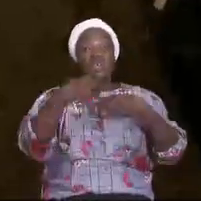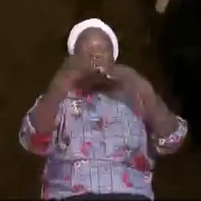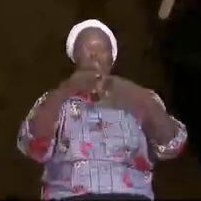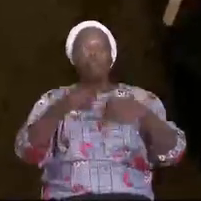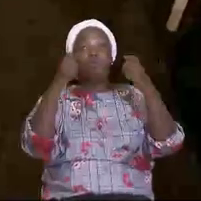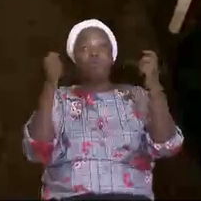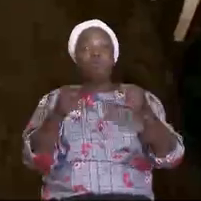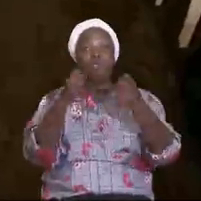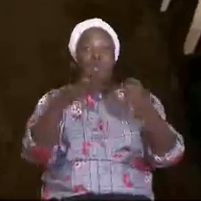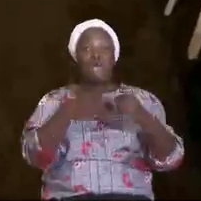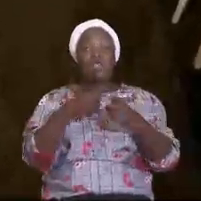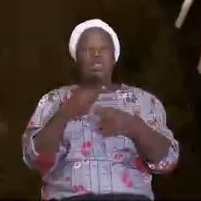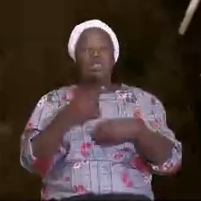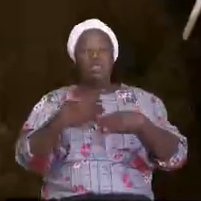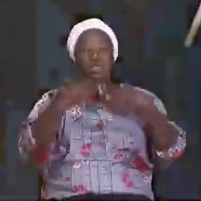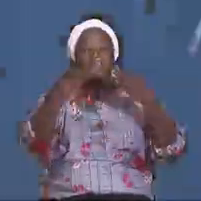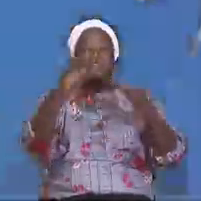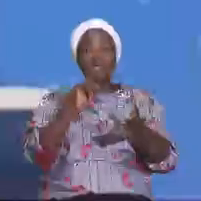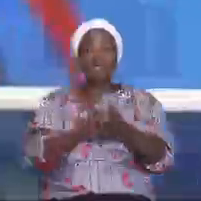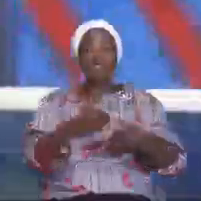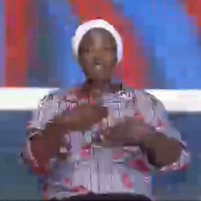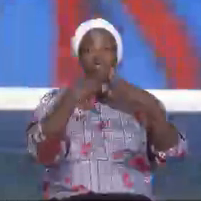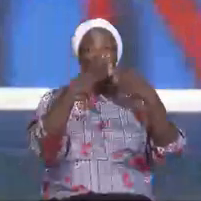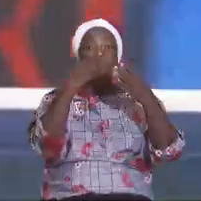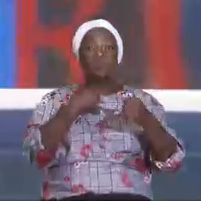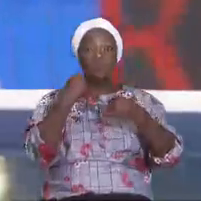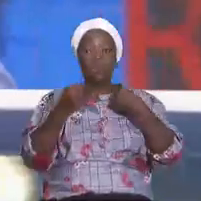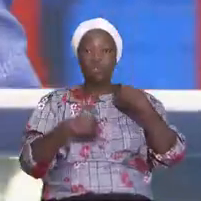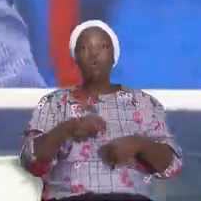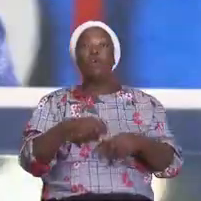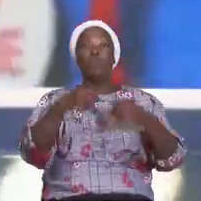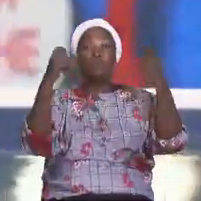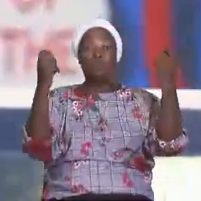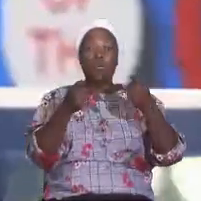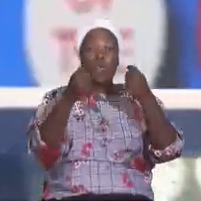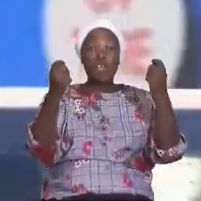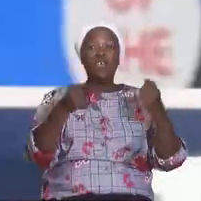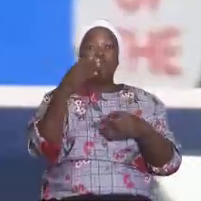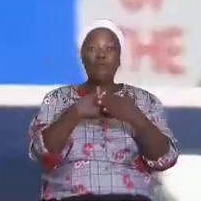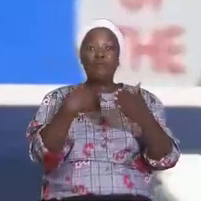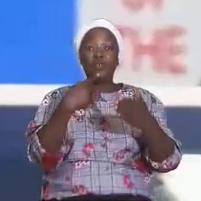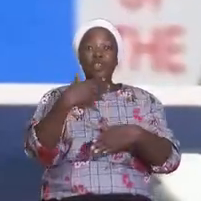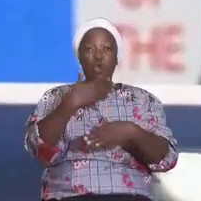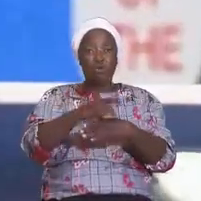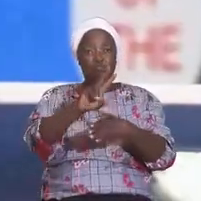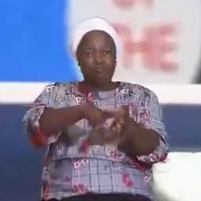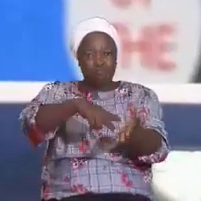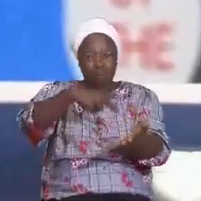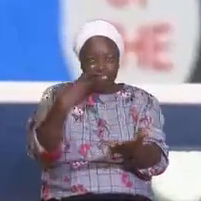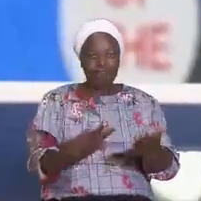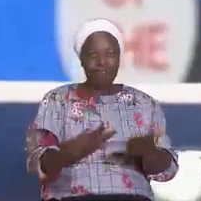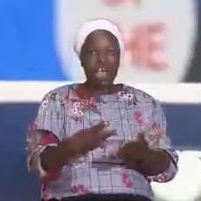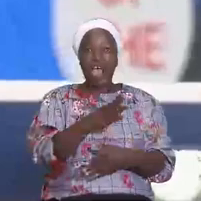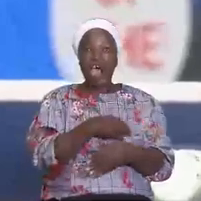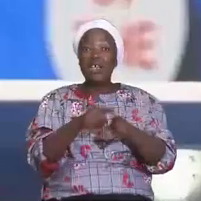ils ont crié de triomphe, ils ont crié de victoire, et ils ont crié, ils ont fait pousser ce cri de joie,